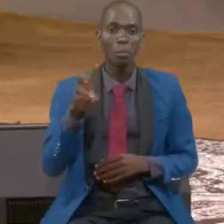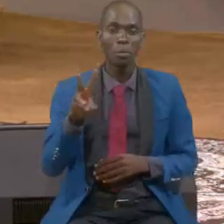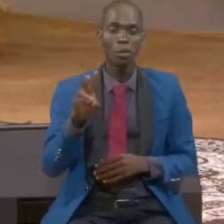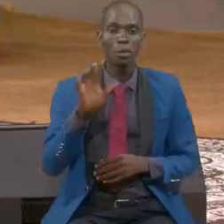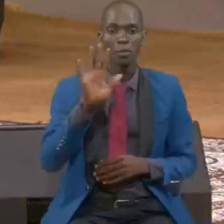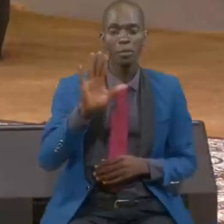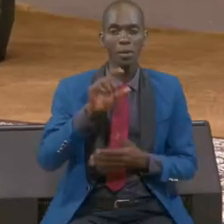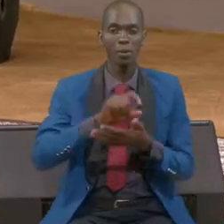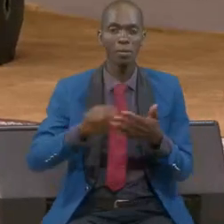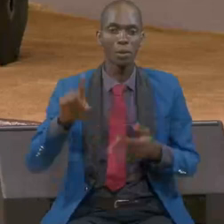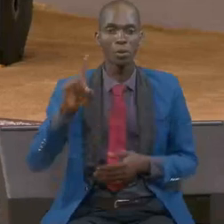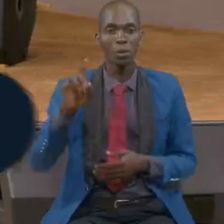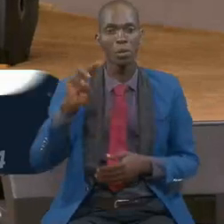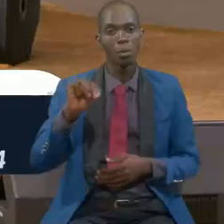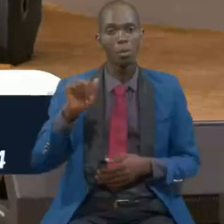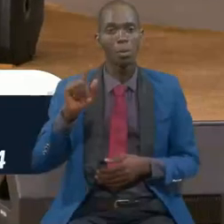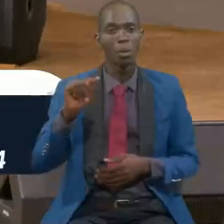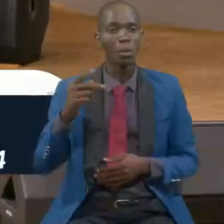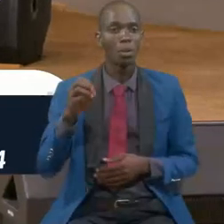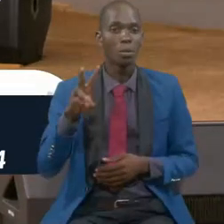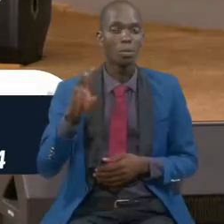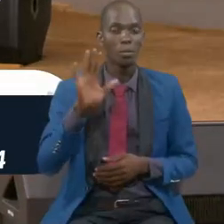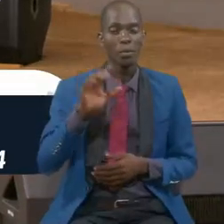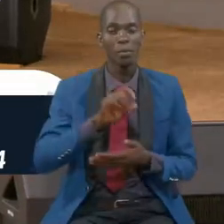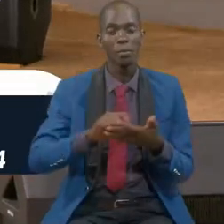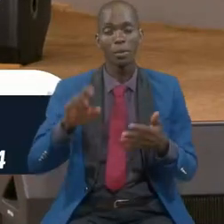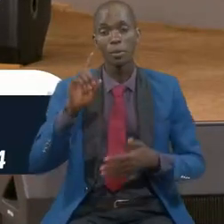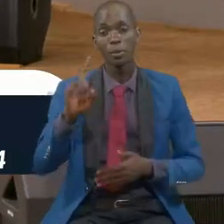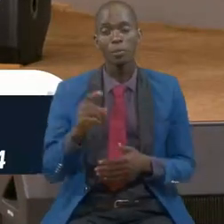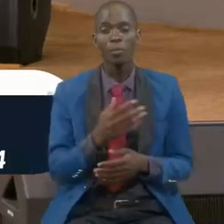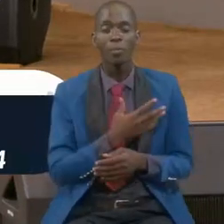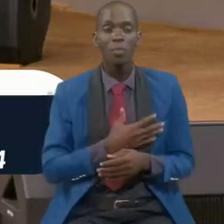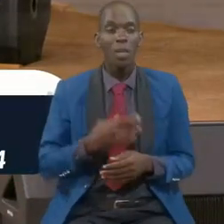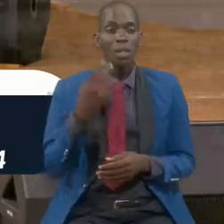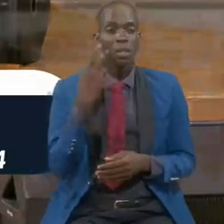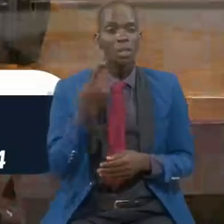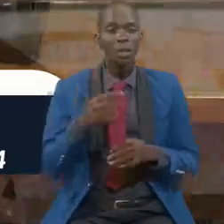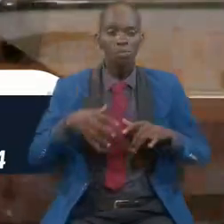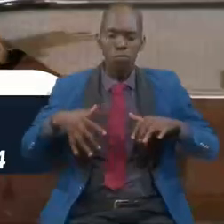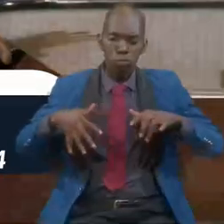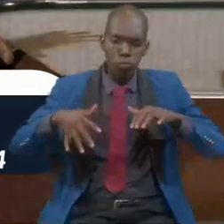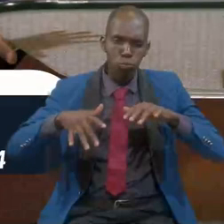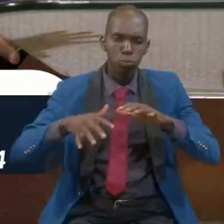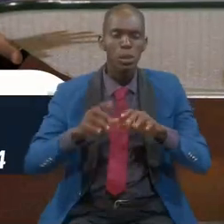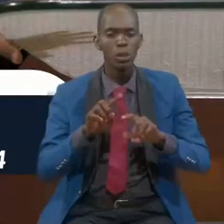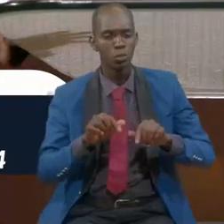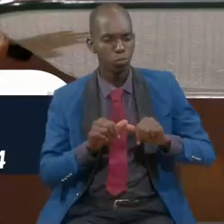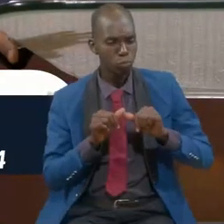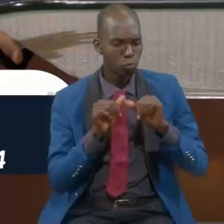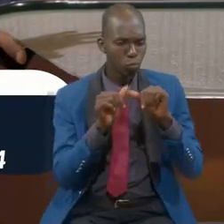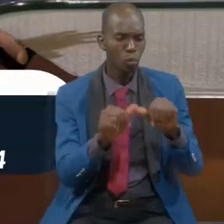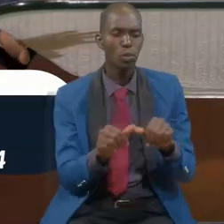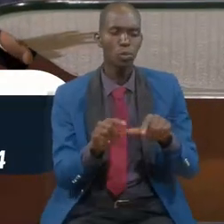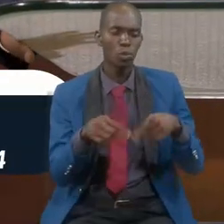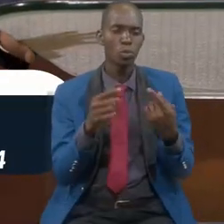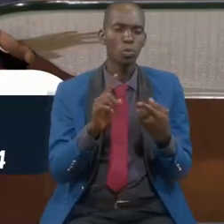Matthieu chapitre 5, verset 1. Voyant la foule, Jésus monta